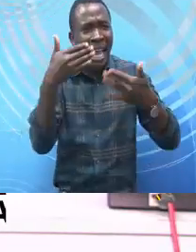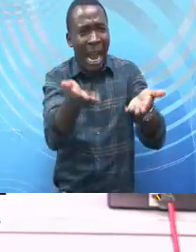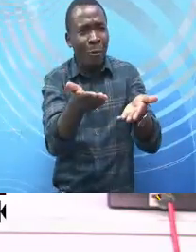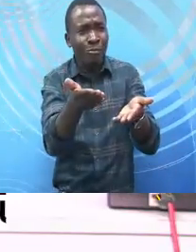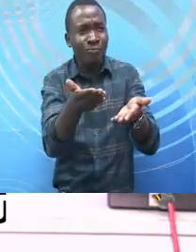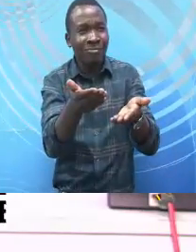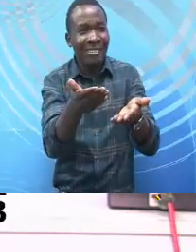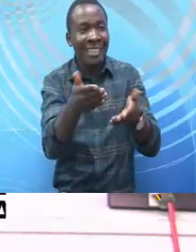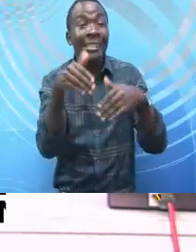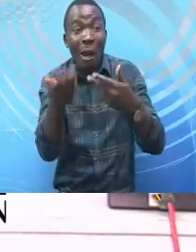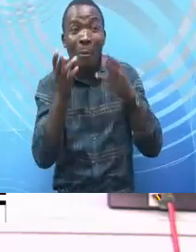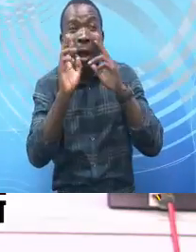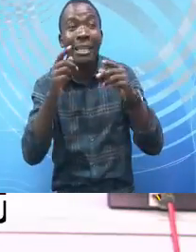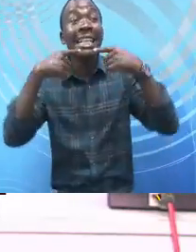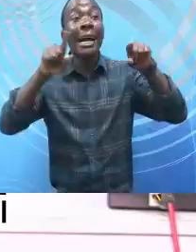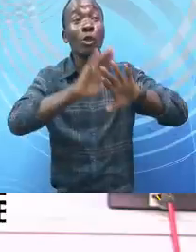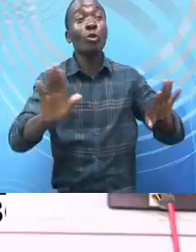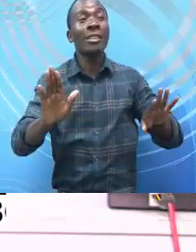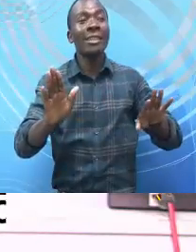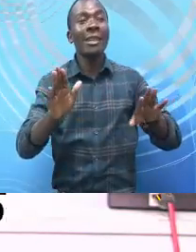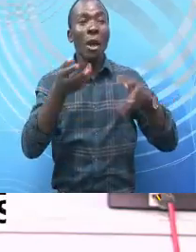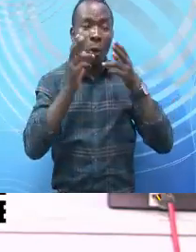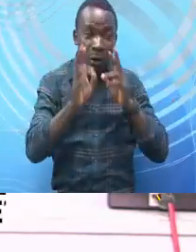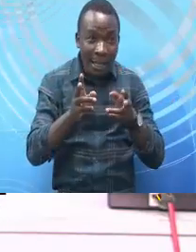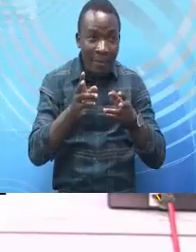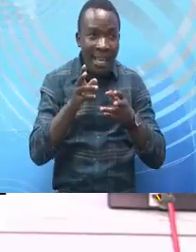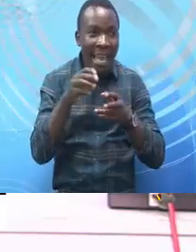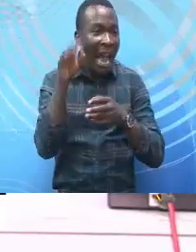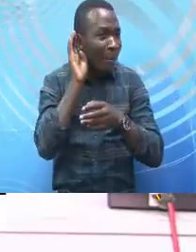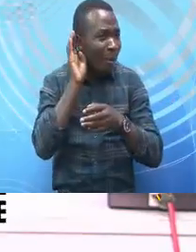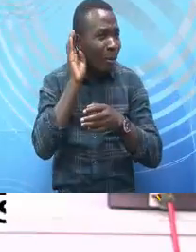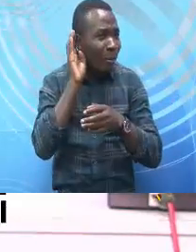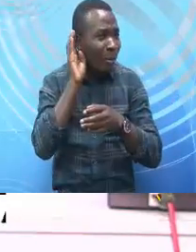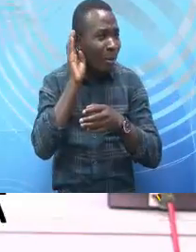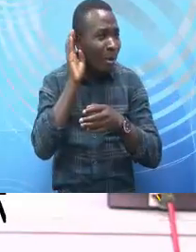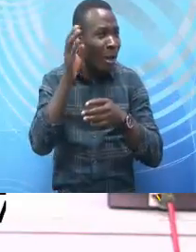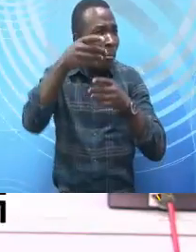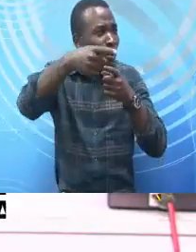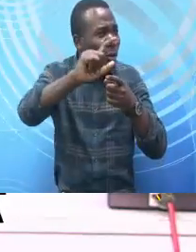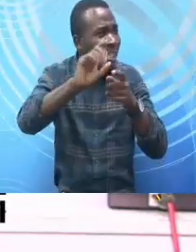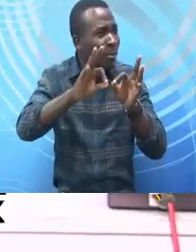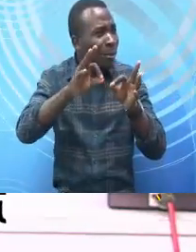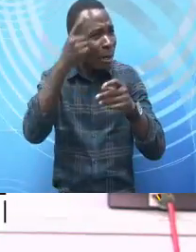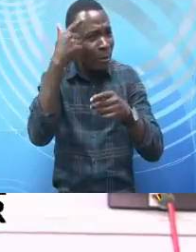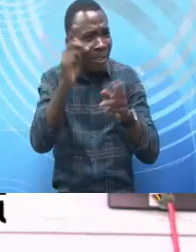ry'inama y'abaminisitiri. Mbese urebye iyi nkuru wumvise hari ikintu yongereye ku byo wari uzi kandi wari wafashe?